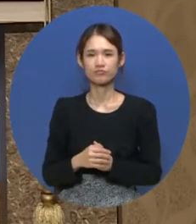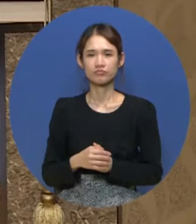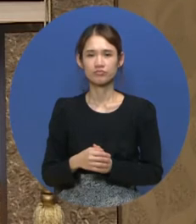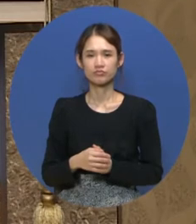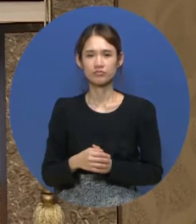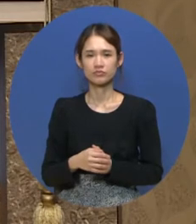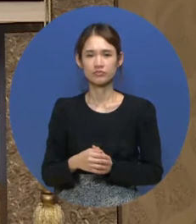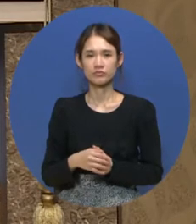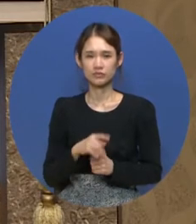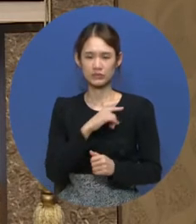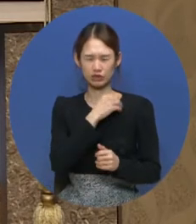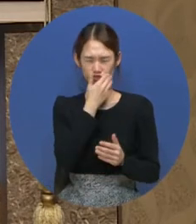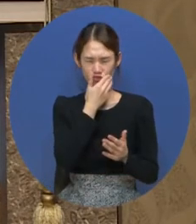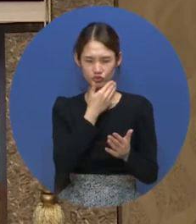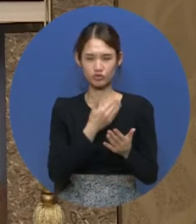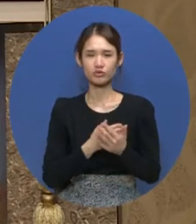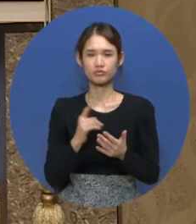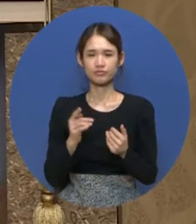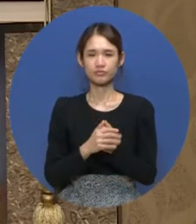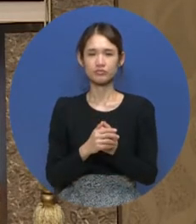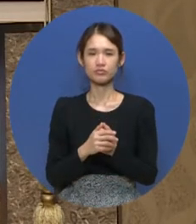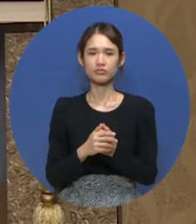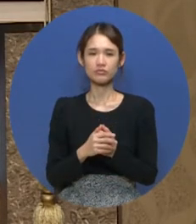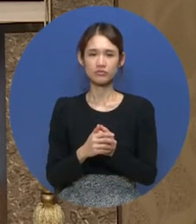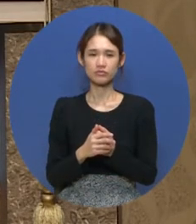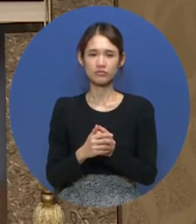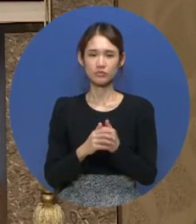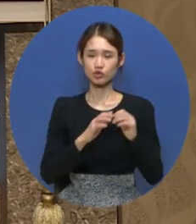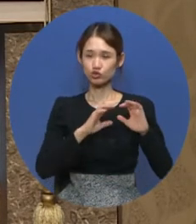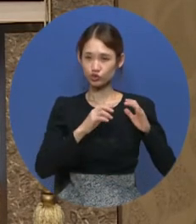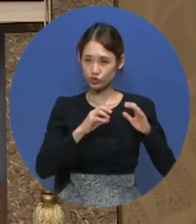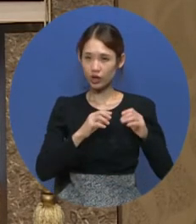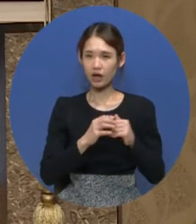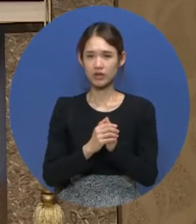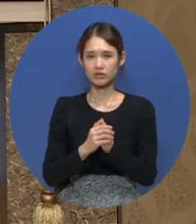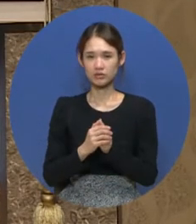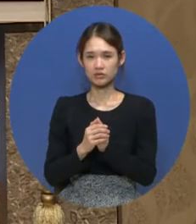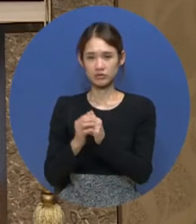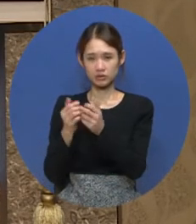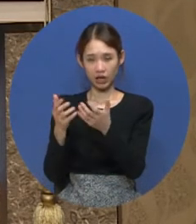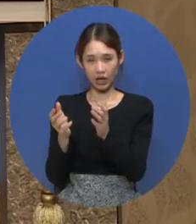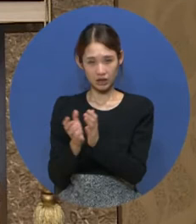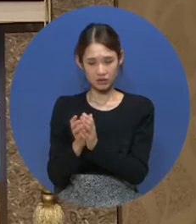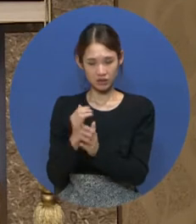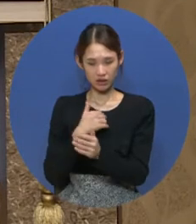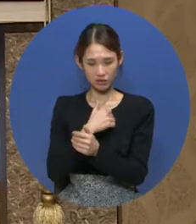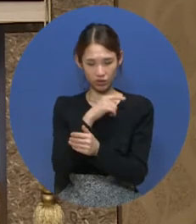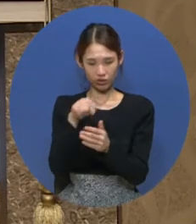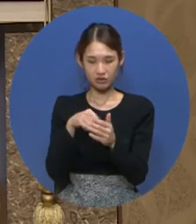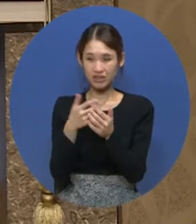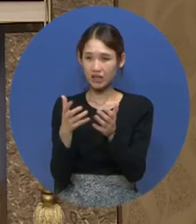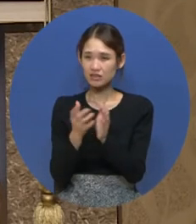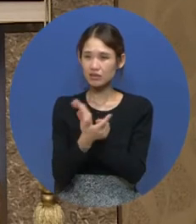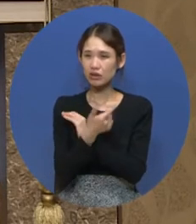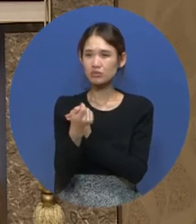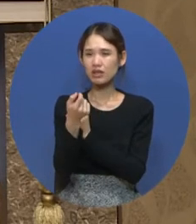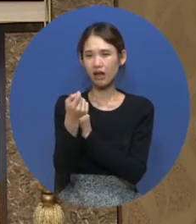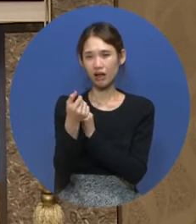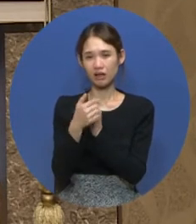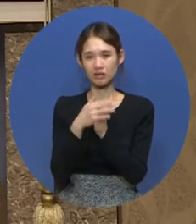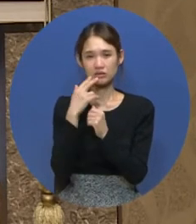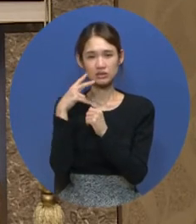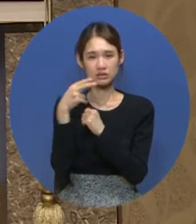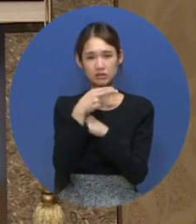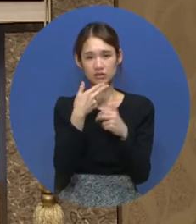어 제일 중요한 거는 이것은 어떤 면에서는 국가적인 거나 저희는 뭐 단체 같잖아요 금요 높여 나 뭐 그런 데는